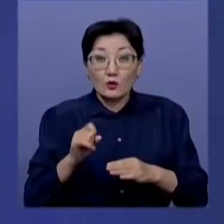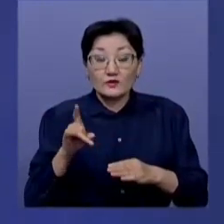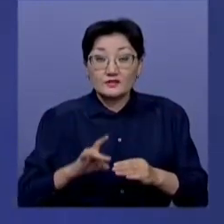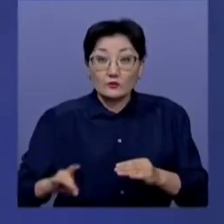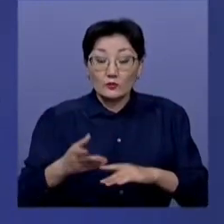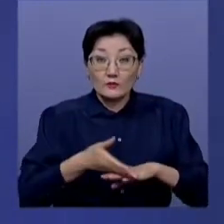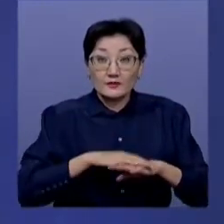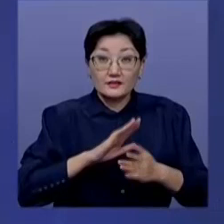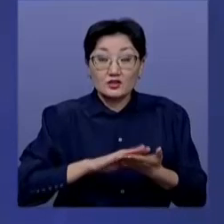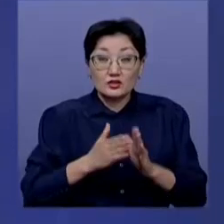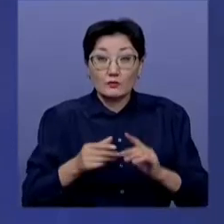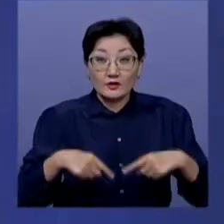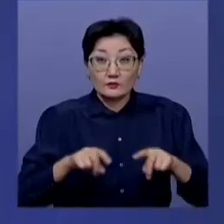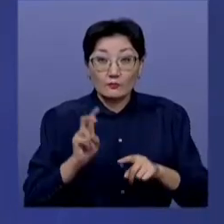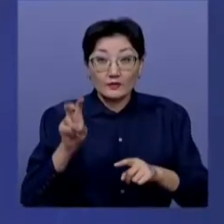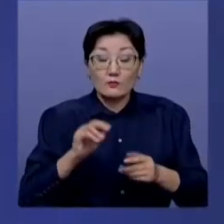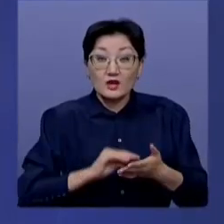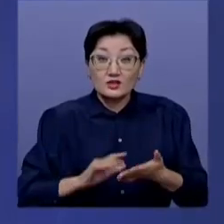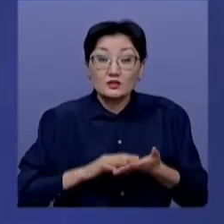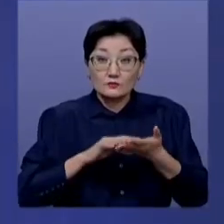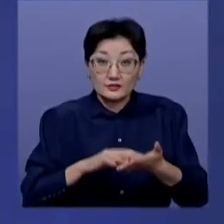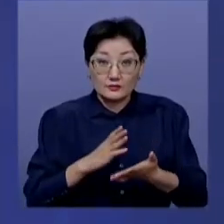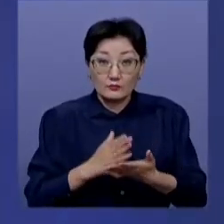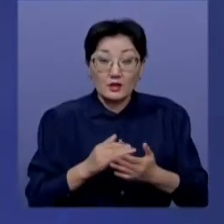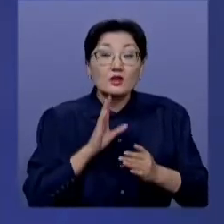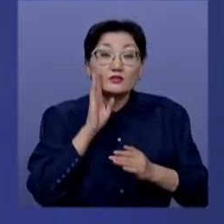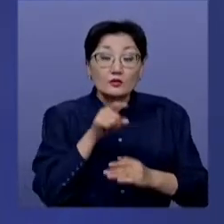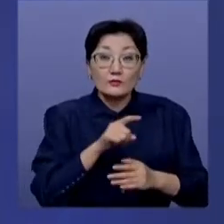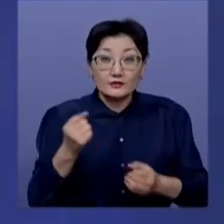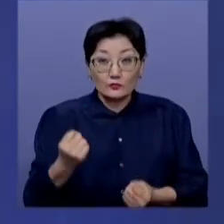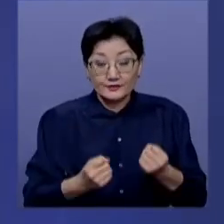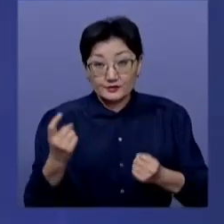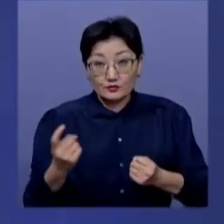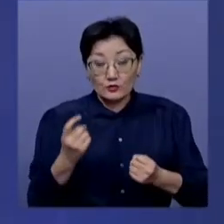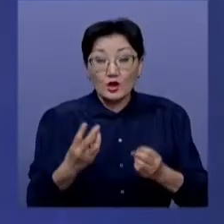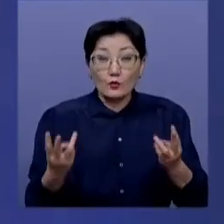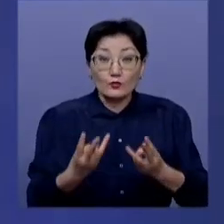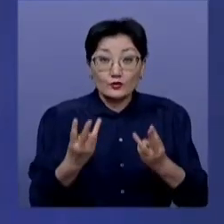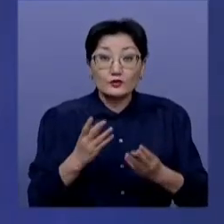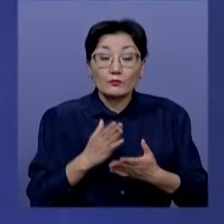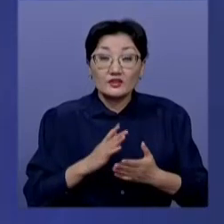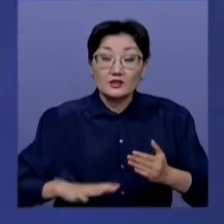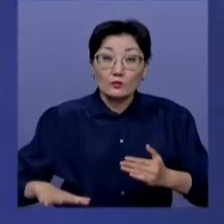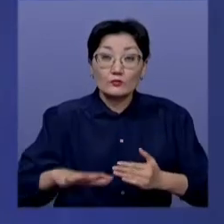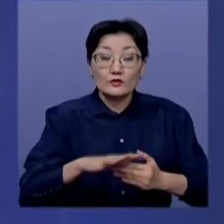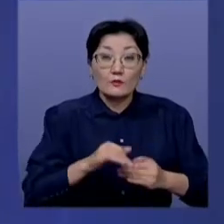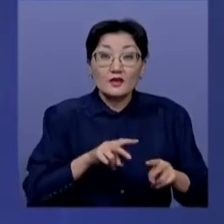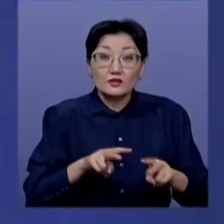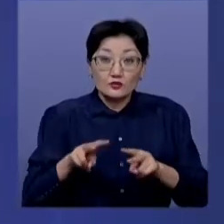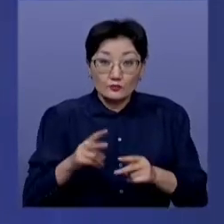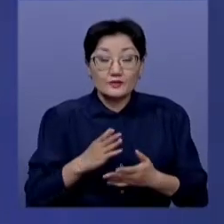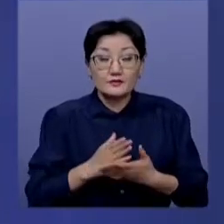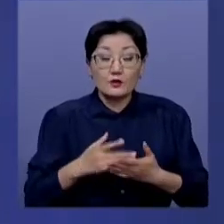аудандық төтенше жағдайлар бөліміне барып, арыз жазып кетіп жатыр. Ал таңнан бері көлік иелері өрт болған аймақты торуылдаумен